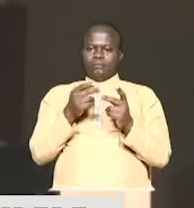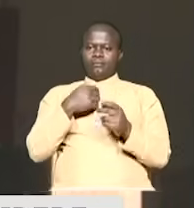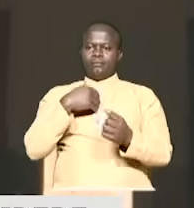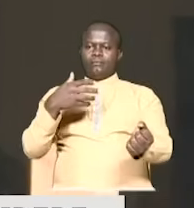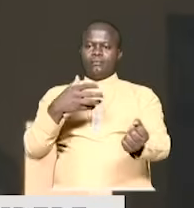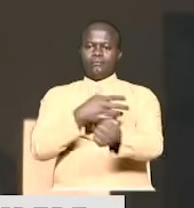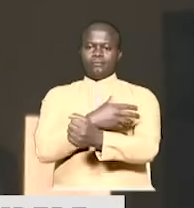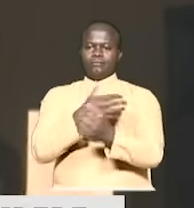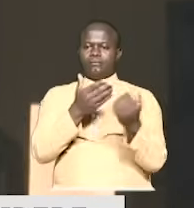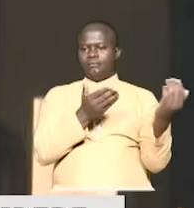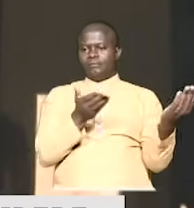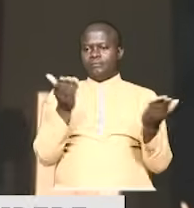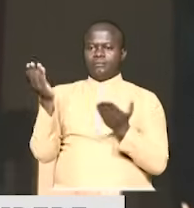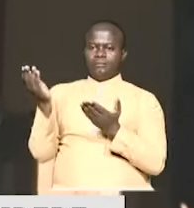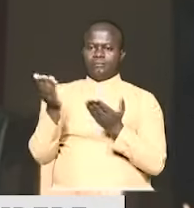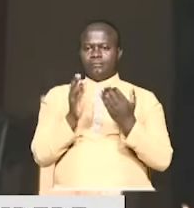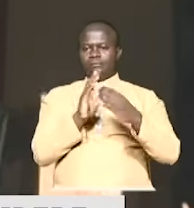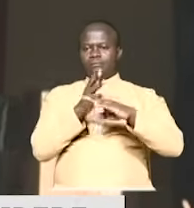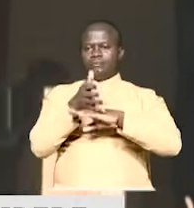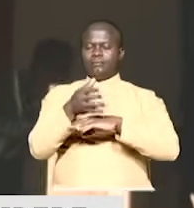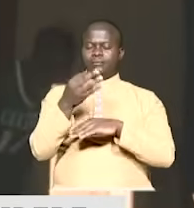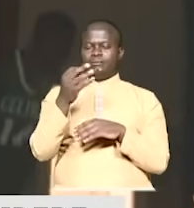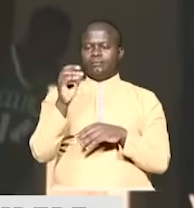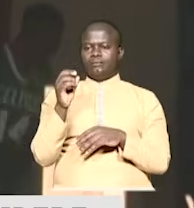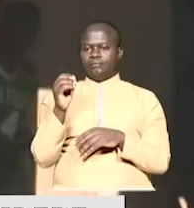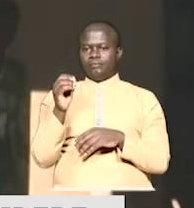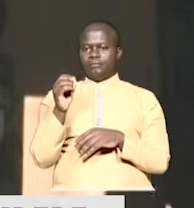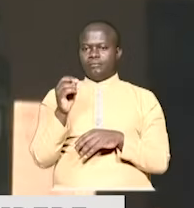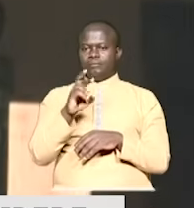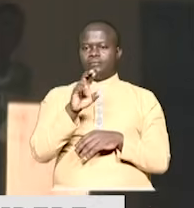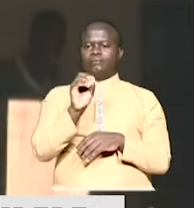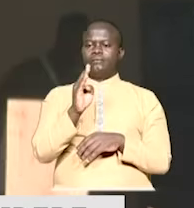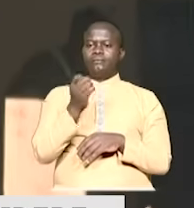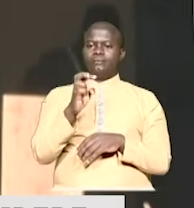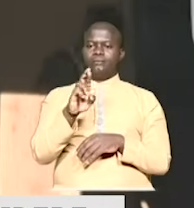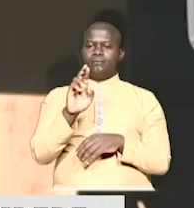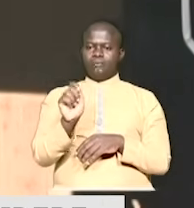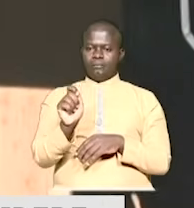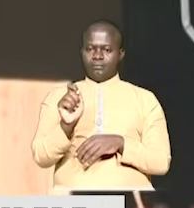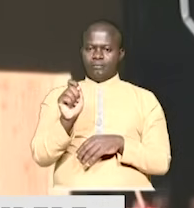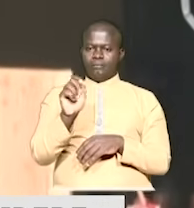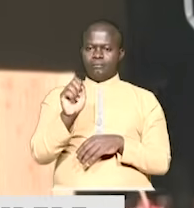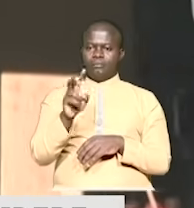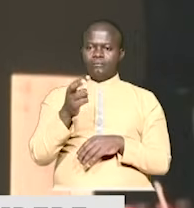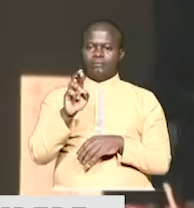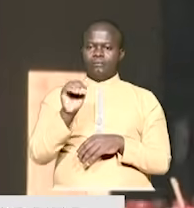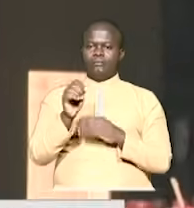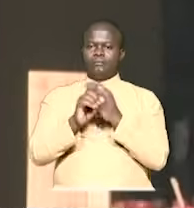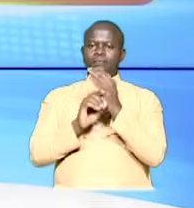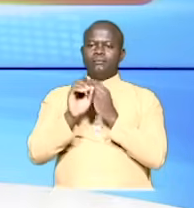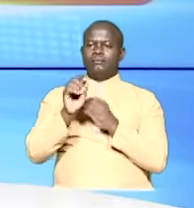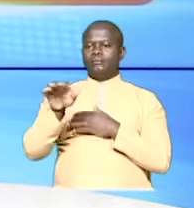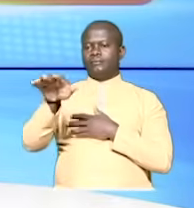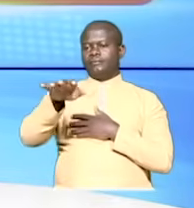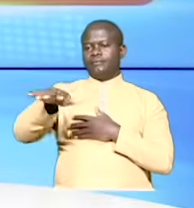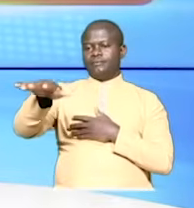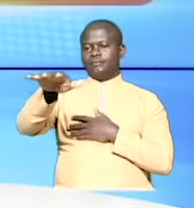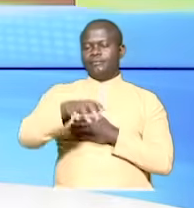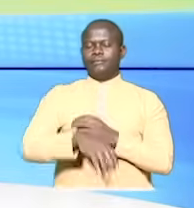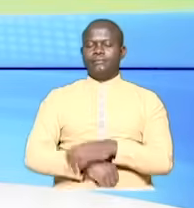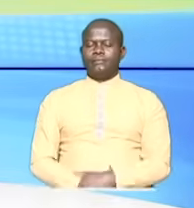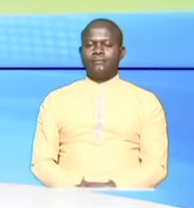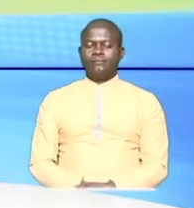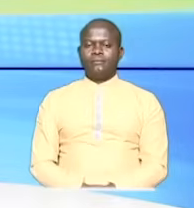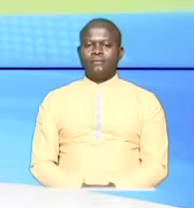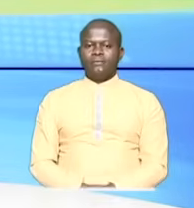bwo kwakira urubyiruko rurenga 300. Robert Byiringiro, Televiziyo Rwanda mu karere ka Rulindo. Naho